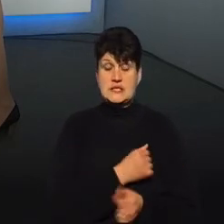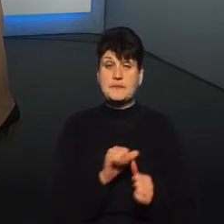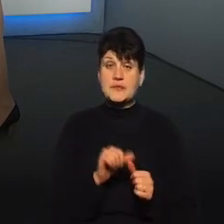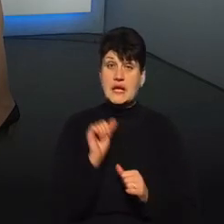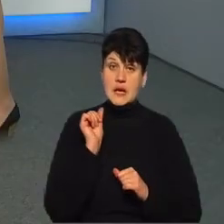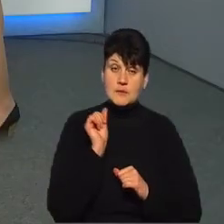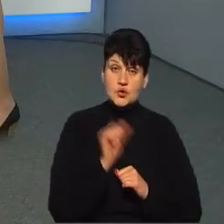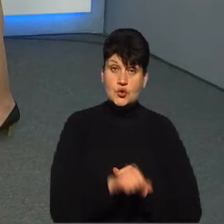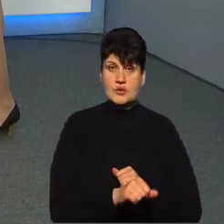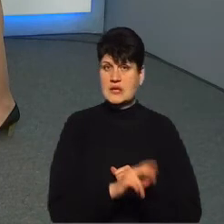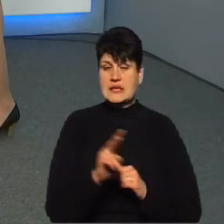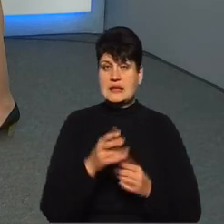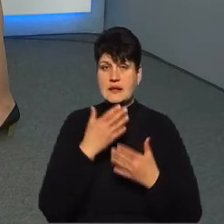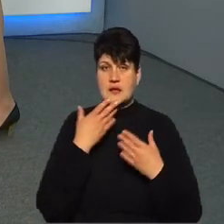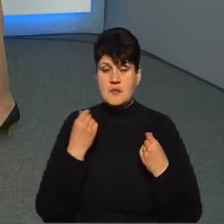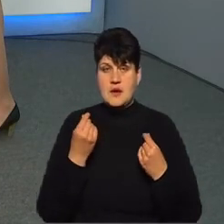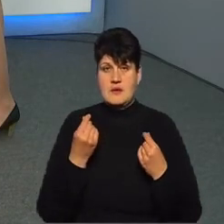не дівався сезонний грип, і